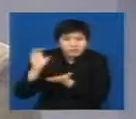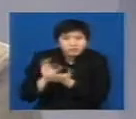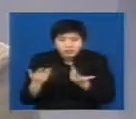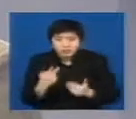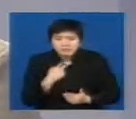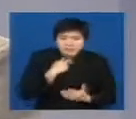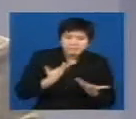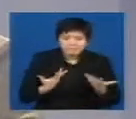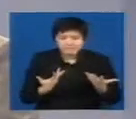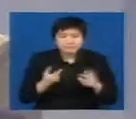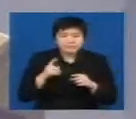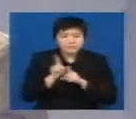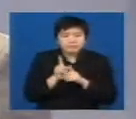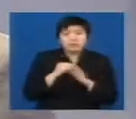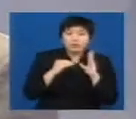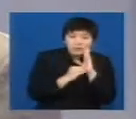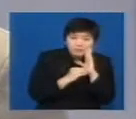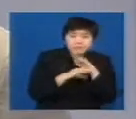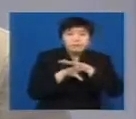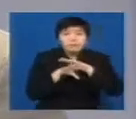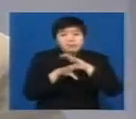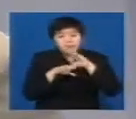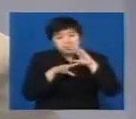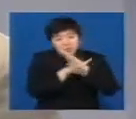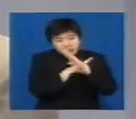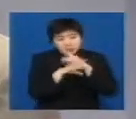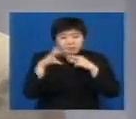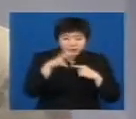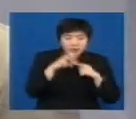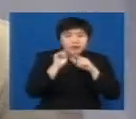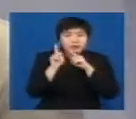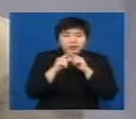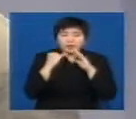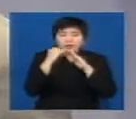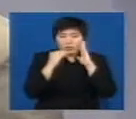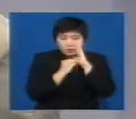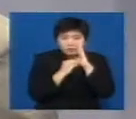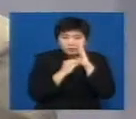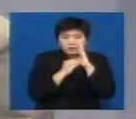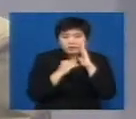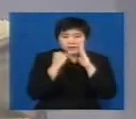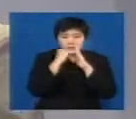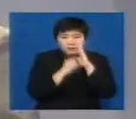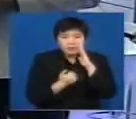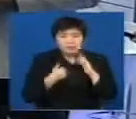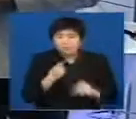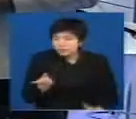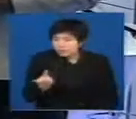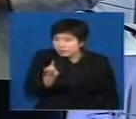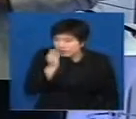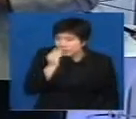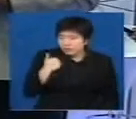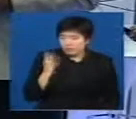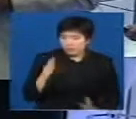ศบาลเลยใช่ไหมฮะ คือ จะเป็นกรุงเทพพัทยาแม้แต่เชียงใหม่ก็ได ้ทั่วประเทศทั้งกรุงเทพต่างจังหว ั ด เนี่ยผมแถมหน่อยนะก็เนี่ยก็ได้ความรู้จากท่านรัฐมนตรี